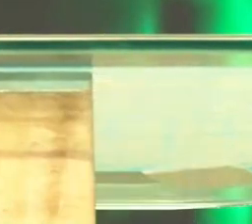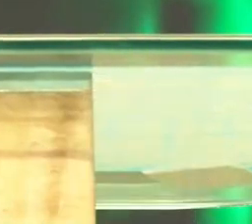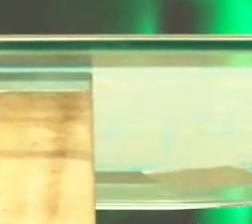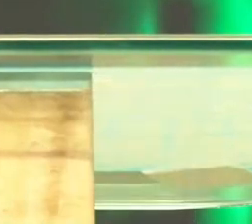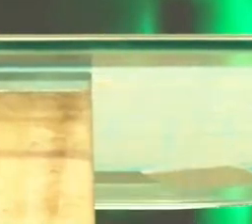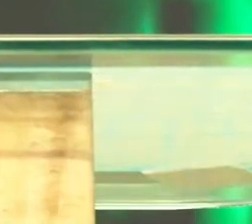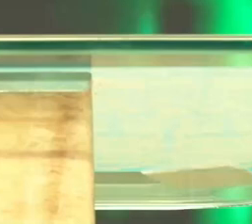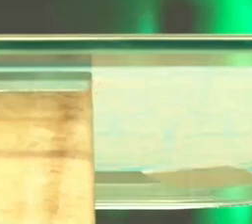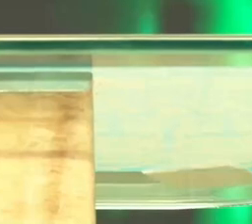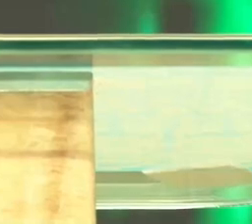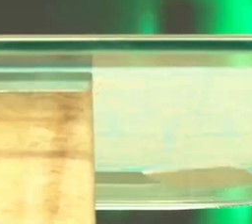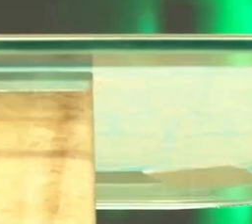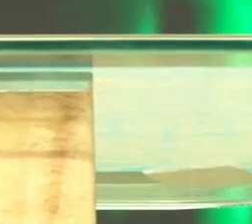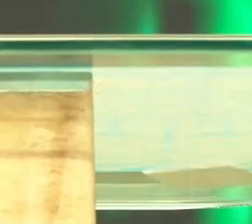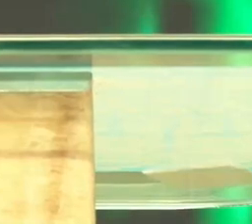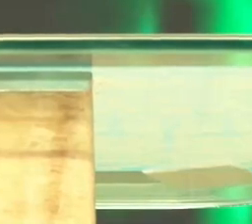Les murailles étaient